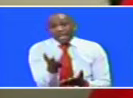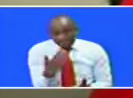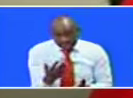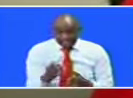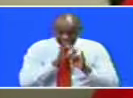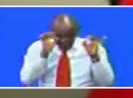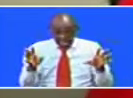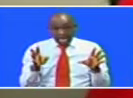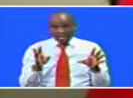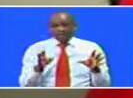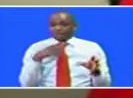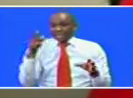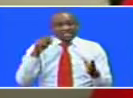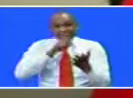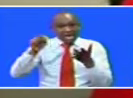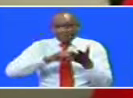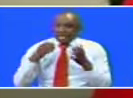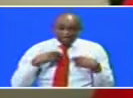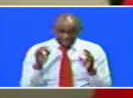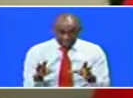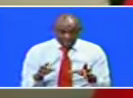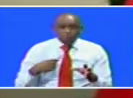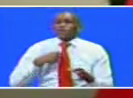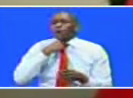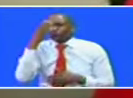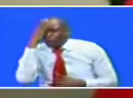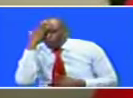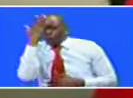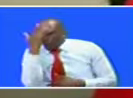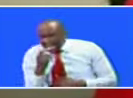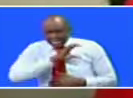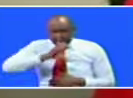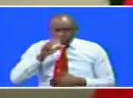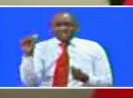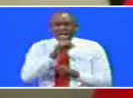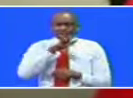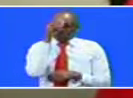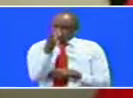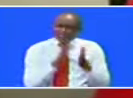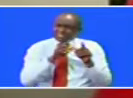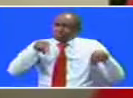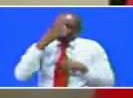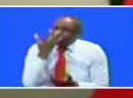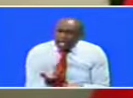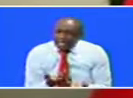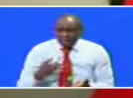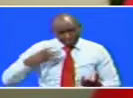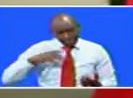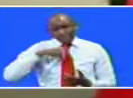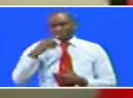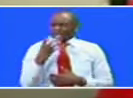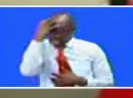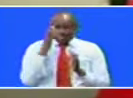wapigaji kura waweze. Vile vile tukataka kujua ni iweje gari la county limeweza kunaswa na stakabadhi hizo, manake wenyeji walikuwa na